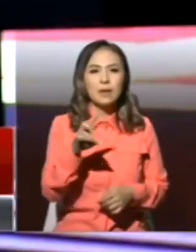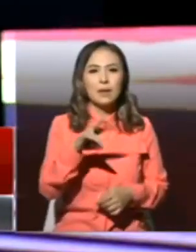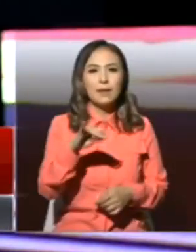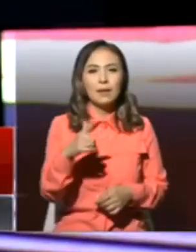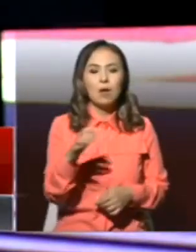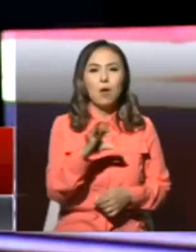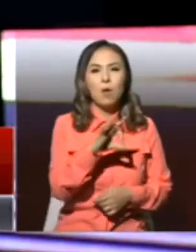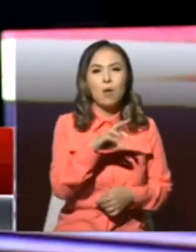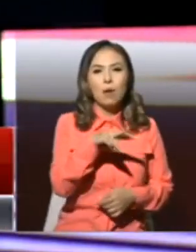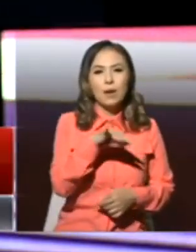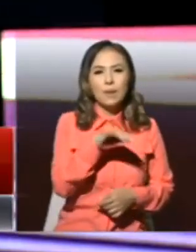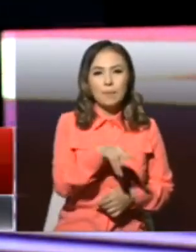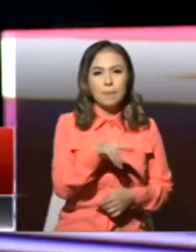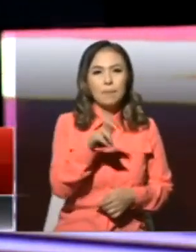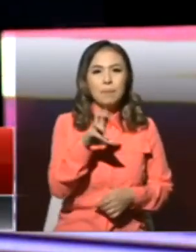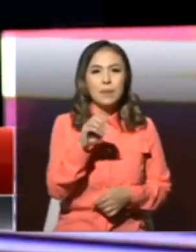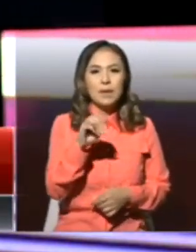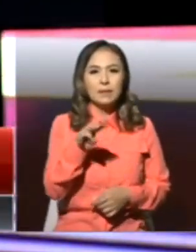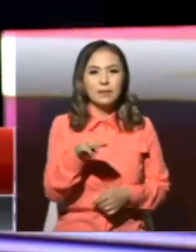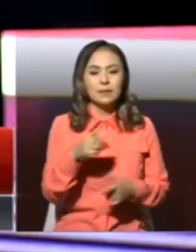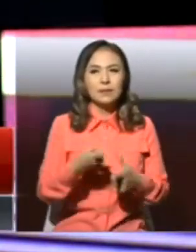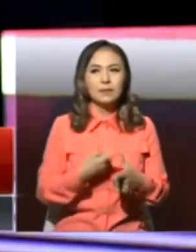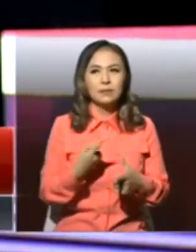Олимбет. Өте өкінішті.